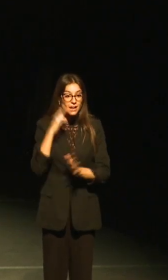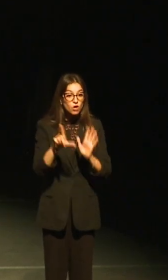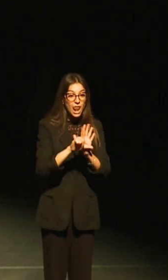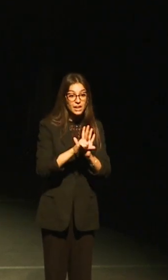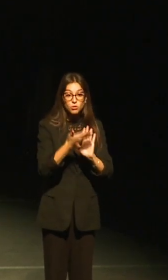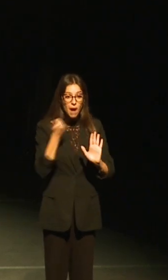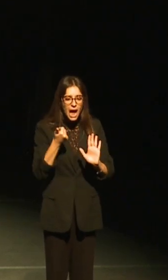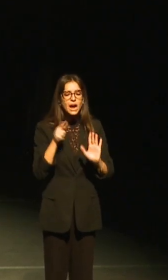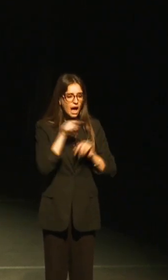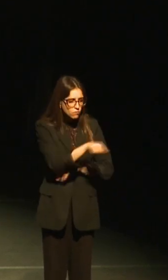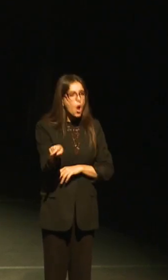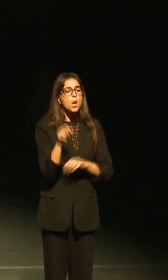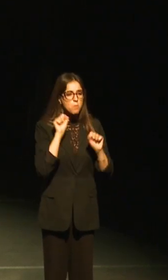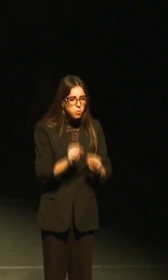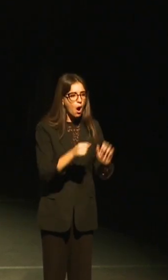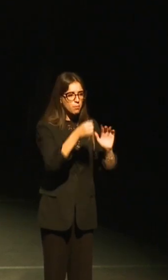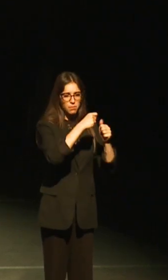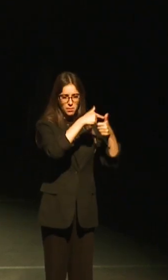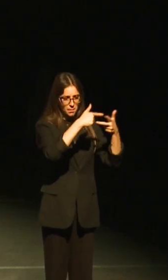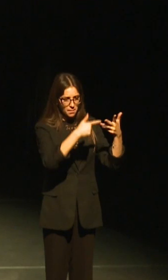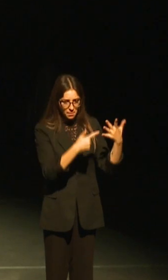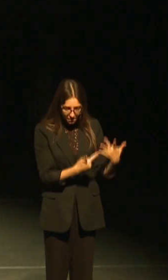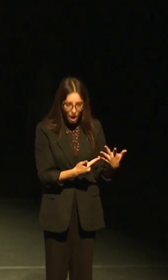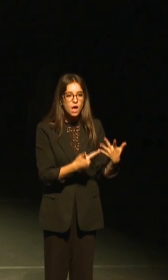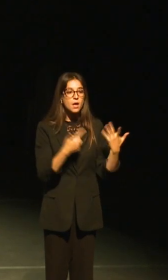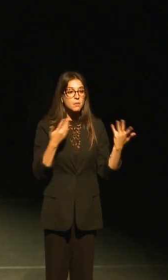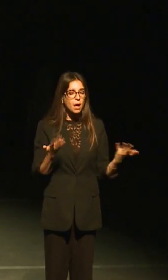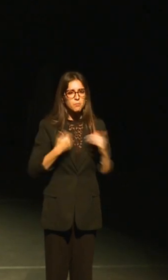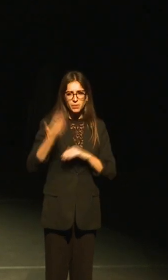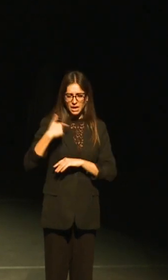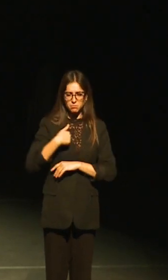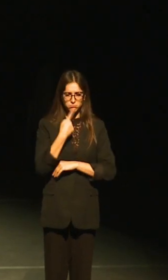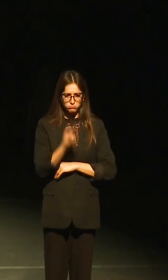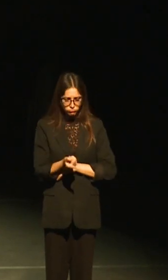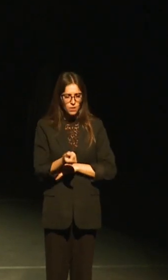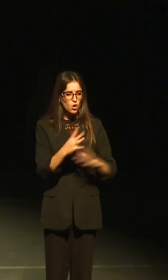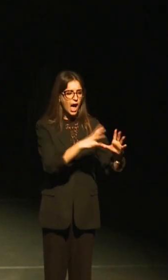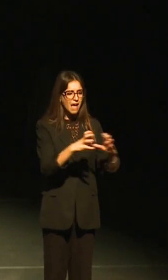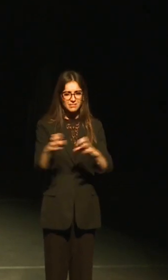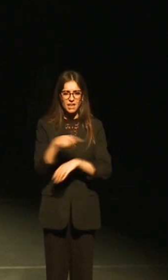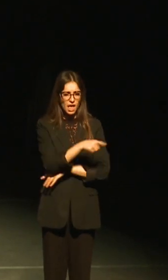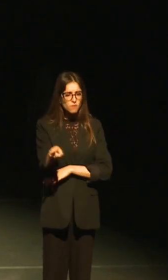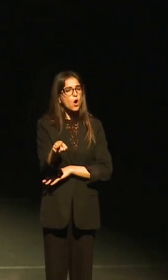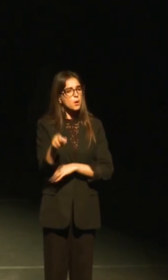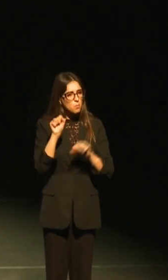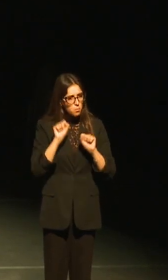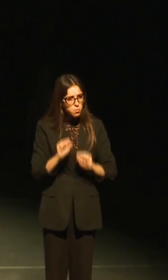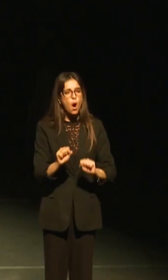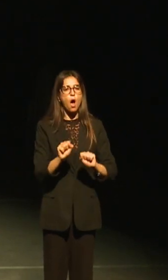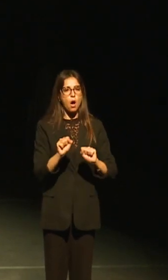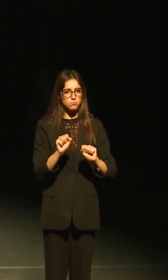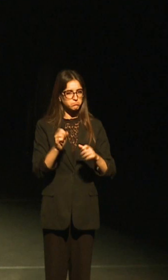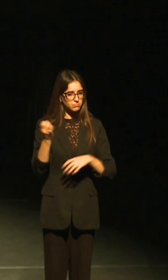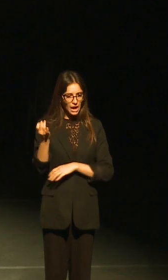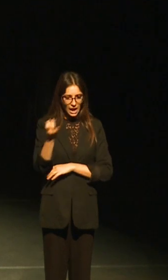che le aziende devono fare per legge Quindi mentre prima noi dicevamo Guarda voi potete stabilire che